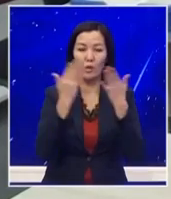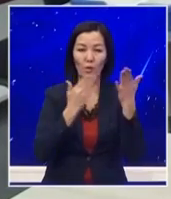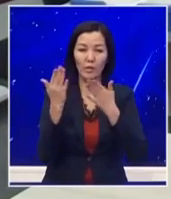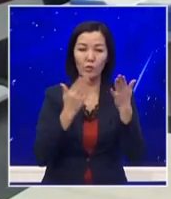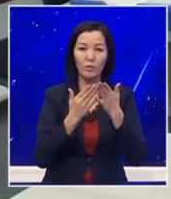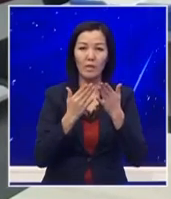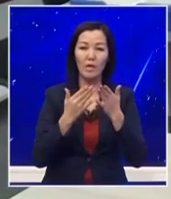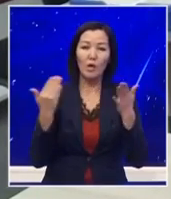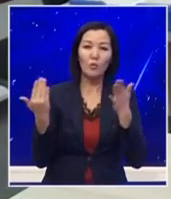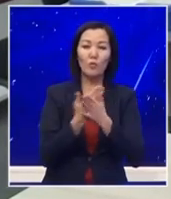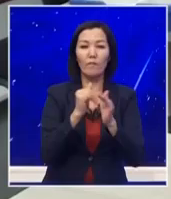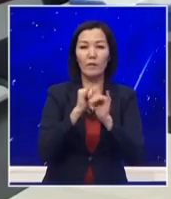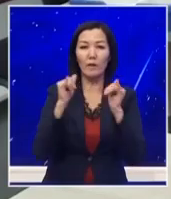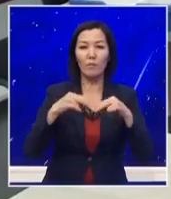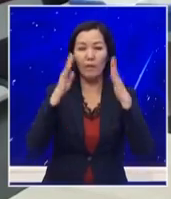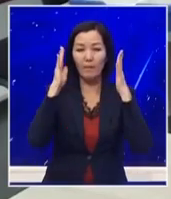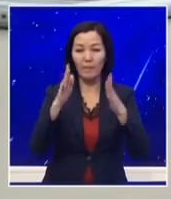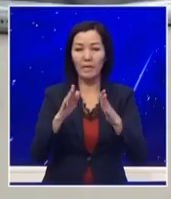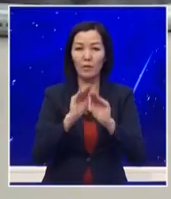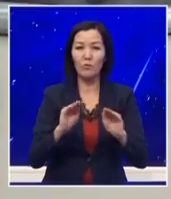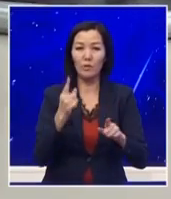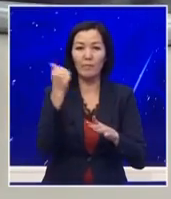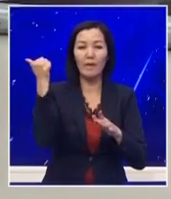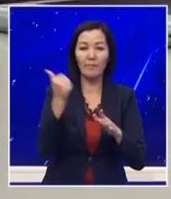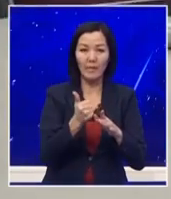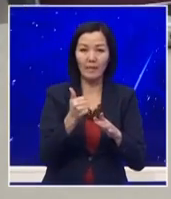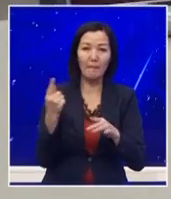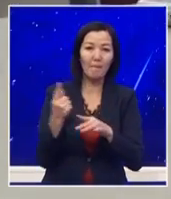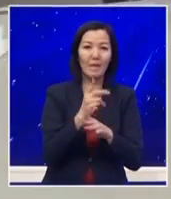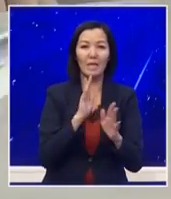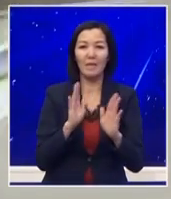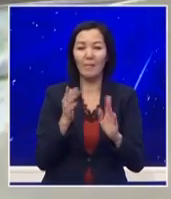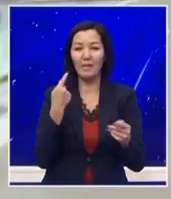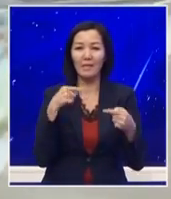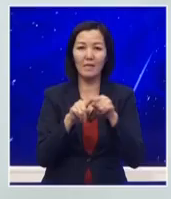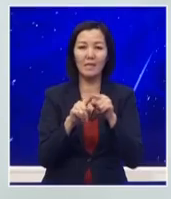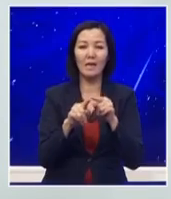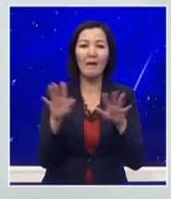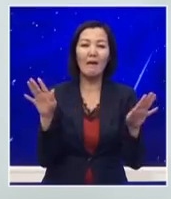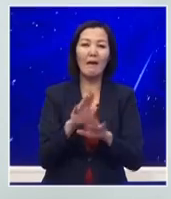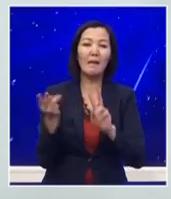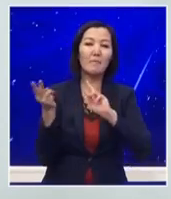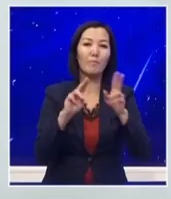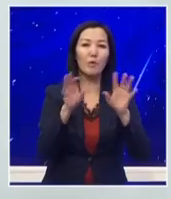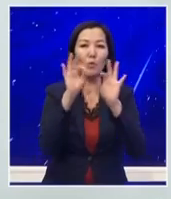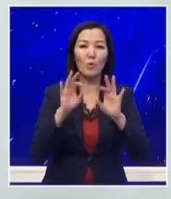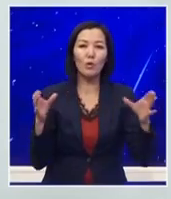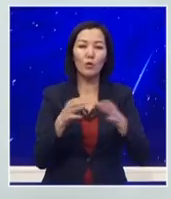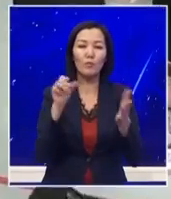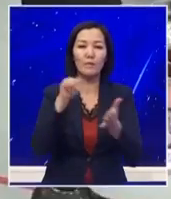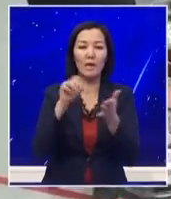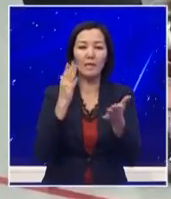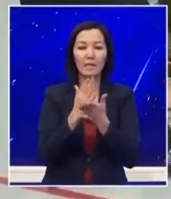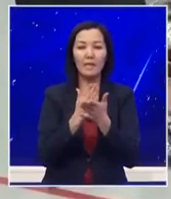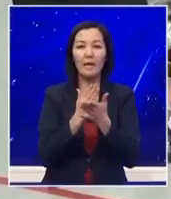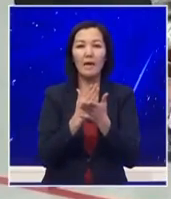балалардың инновациялық дамуына мән берілген. Оқушылар аптасына бір рет робототехника қосымшасымен ән би өнер үйірмелеріне қатысады.